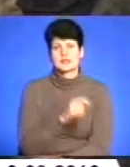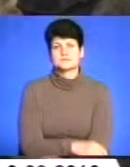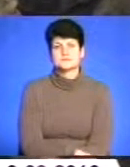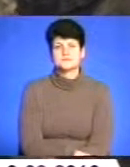спеціальних умовах. Відомості про дану подію внесено в єдиний реєстр досудових розслідувань за